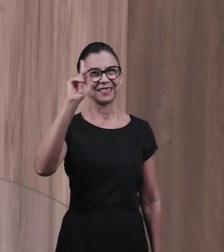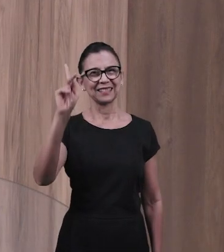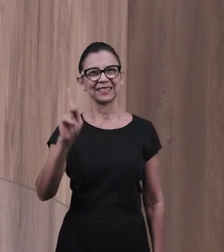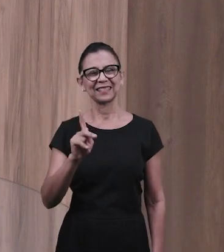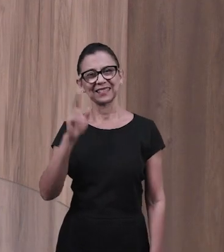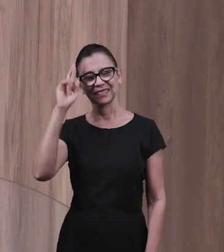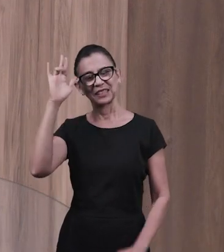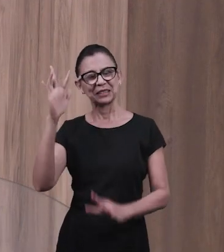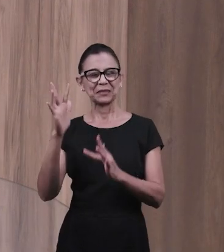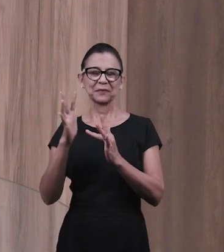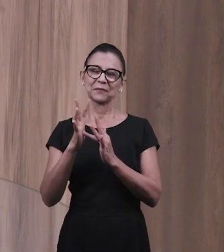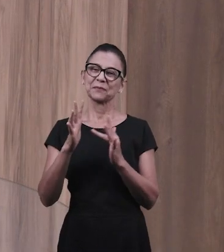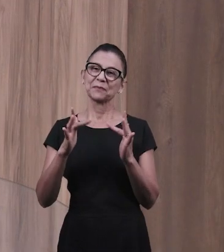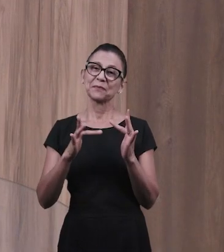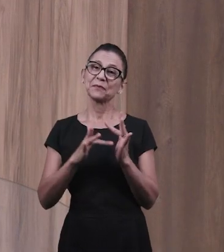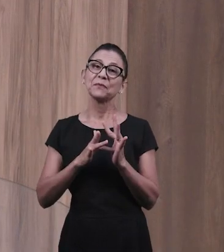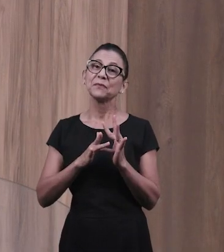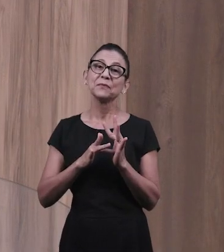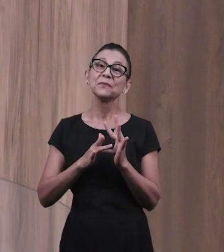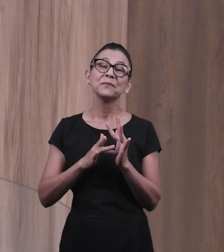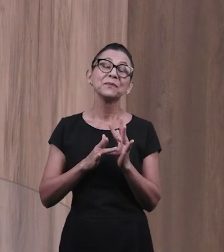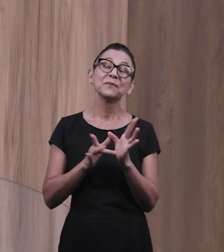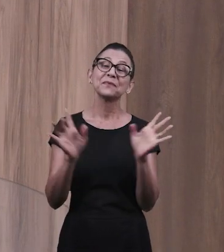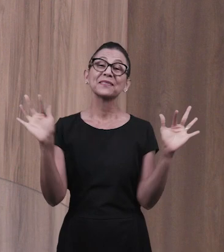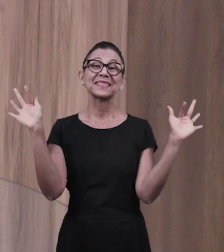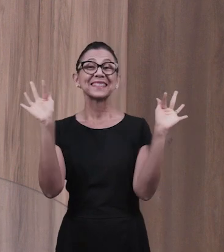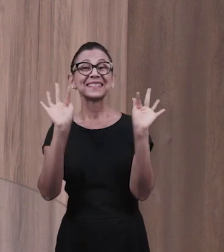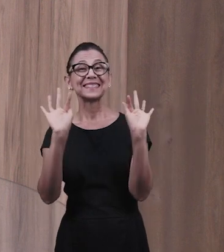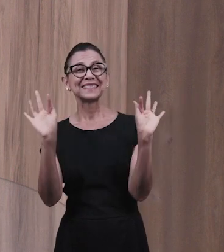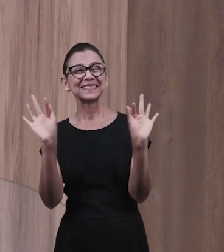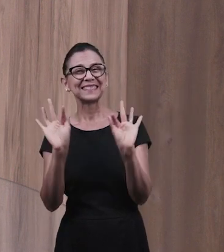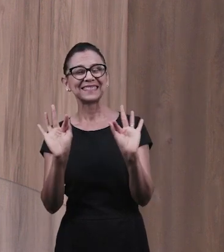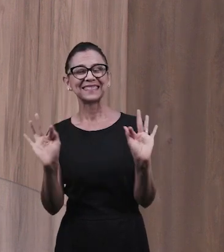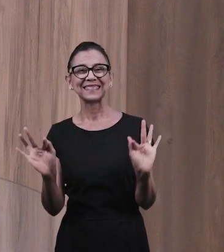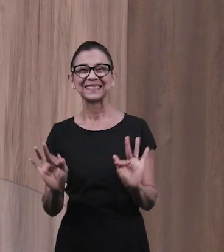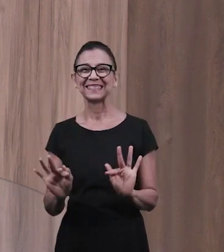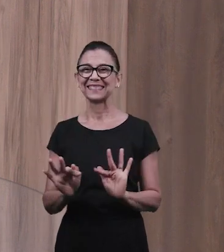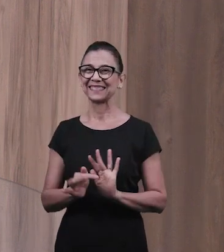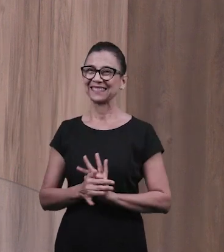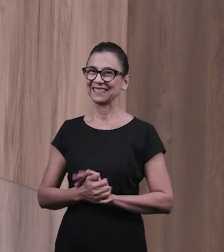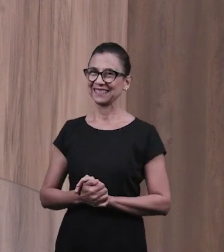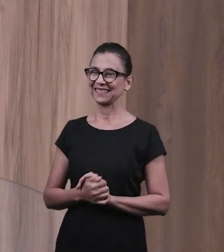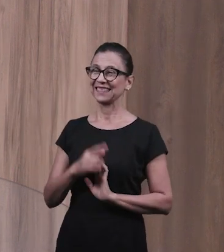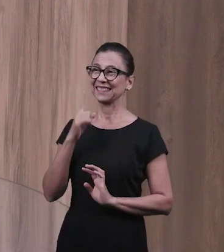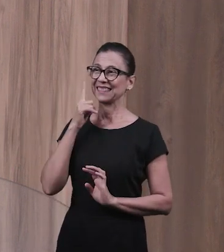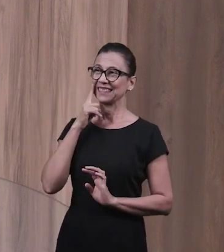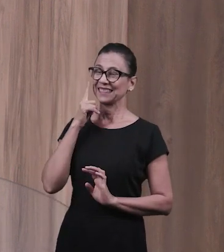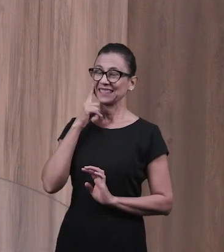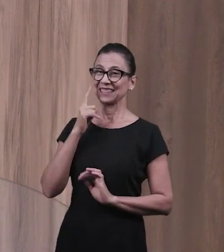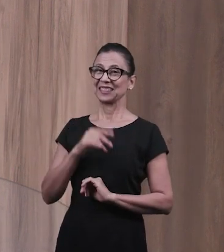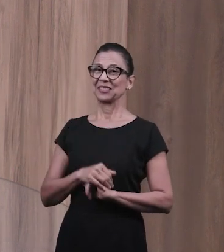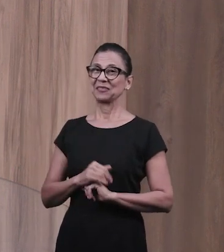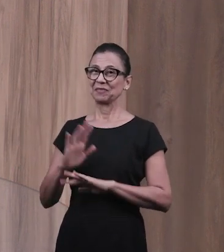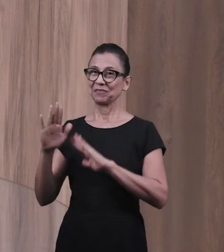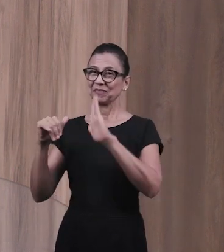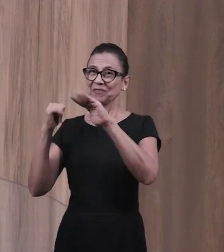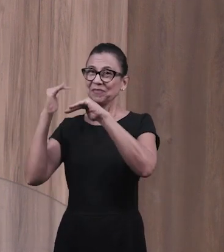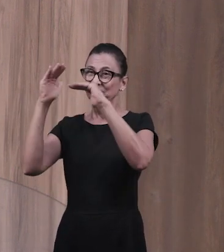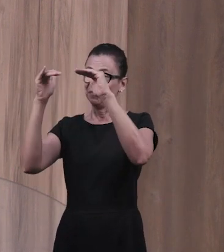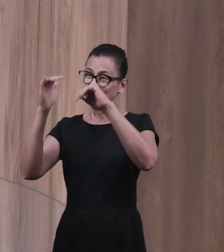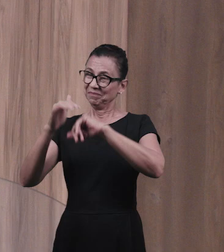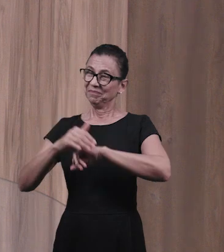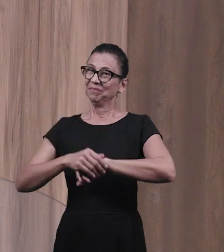Les enfants, la paix du Seigneur Jésus. Comme nous sommes heureux, on voit la participation et le développement,